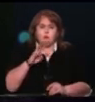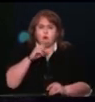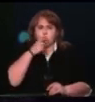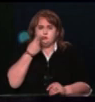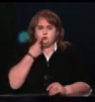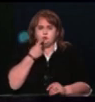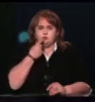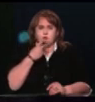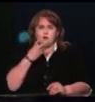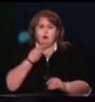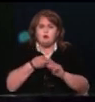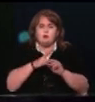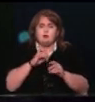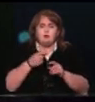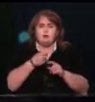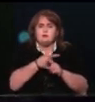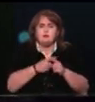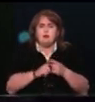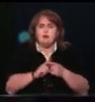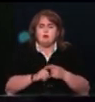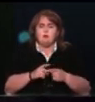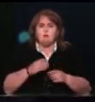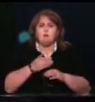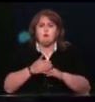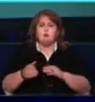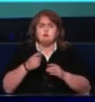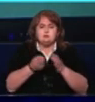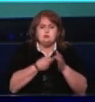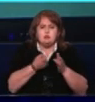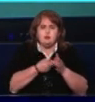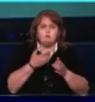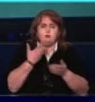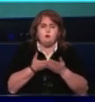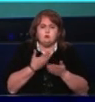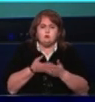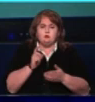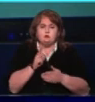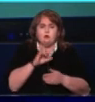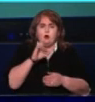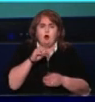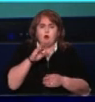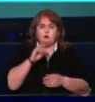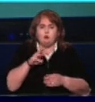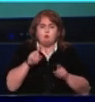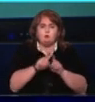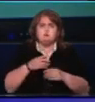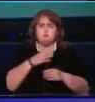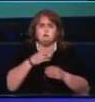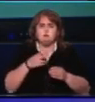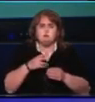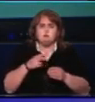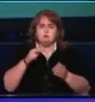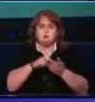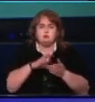русский язык – это неделимый. На самом деле, более поздние исследования доказали, что атом тоже делится и состоит